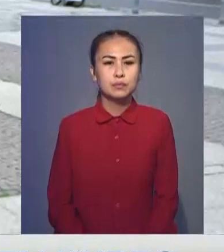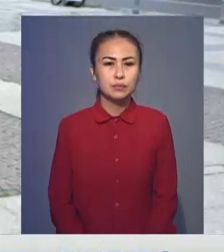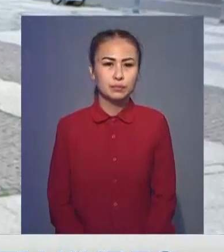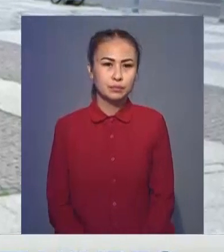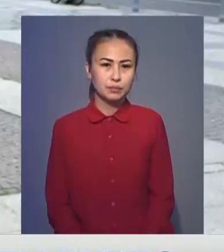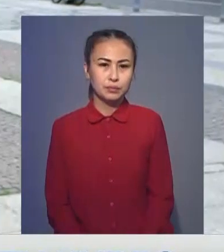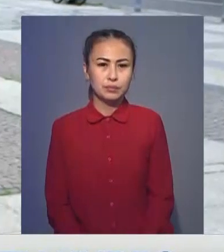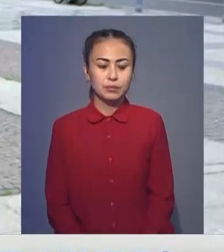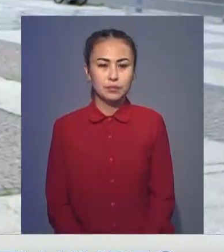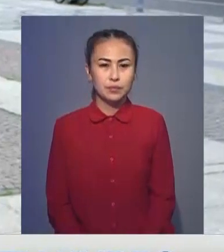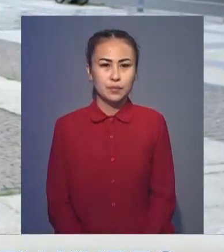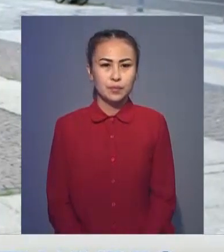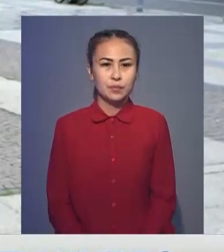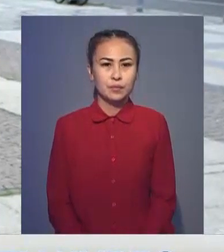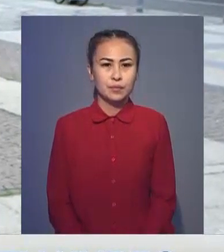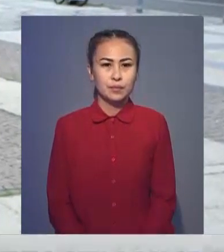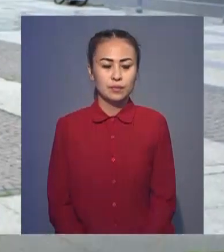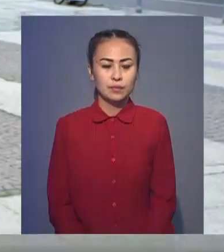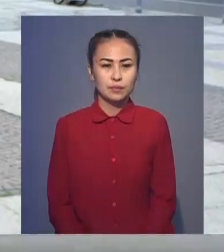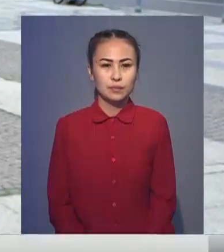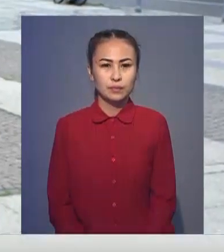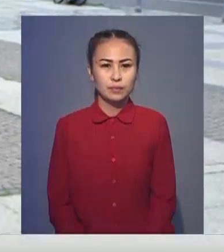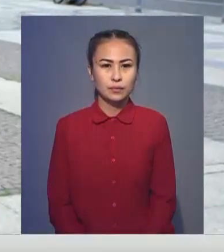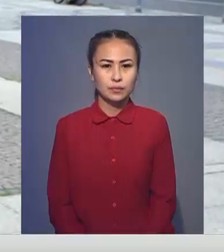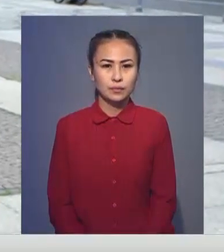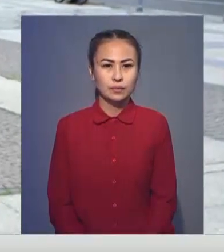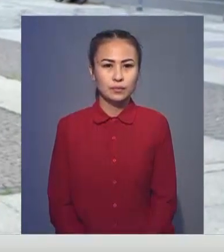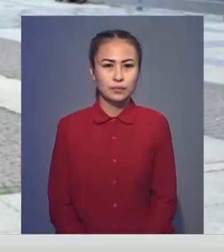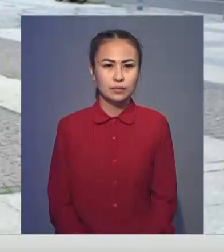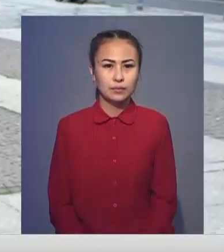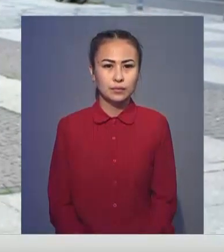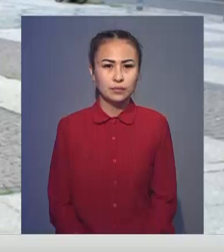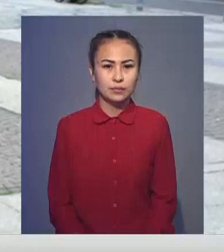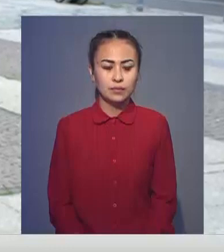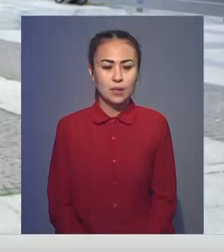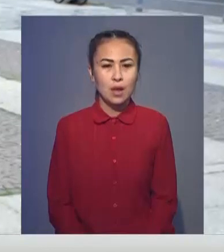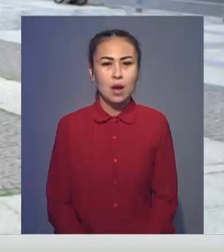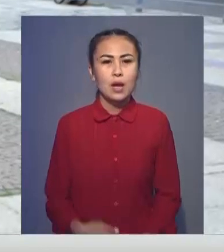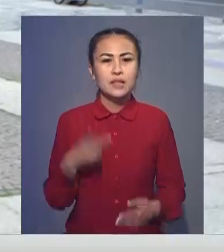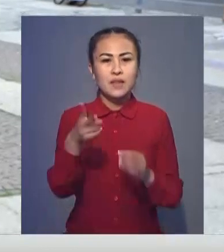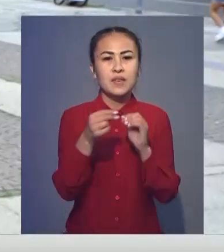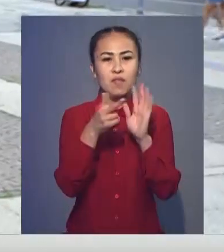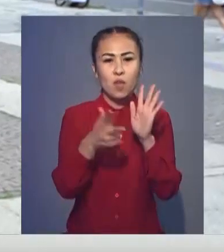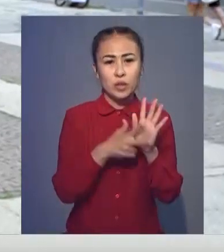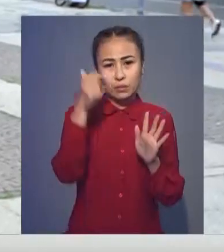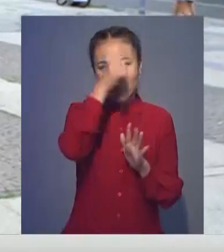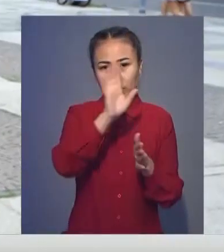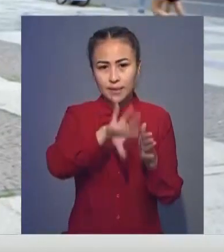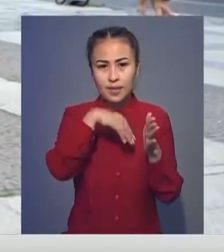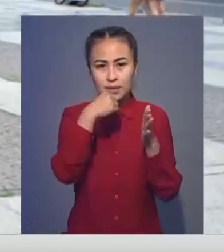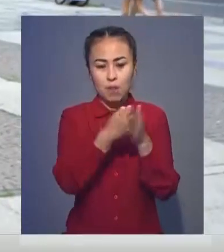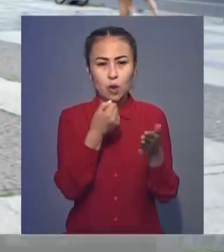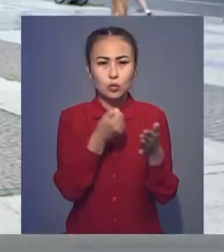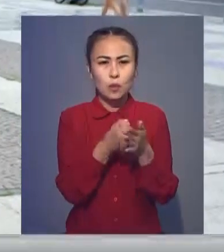С прошлого года, с 2018 года уже до полумиллиона штрафа. 2018 жылдан бері жарты